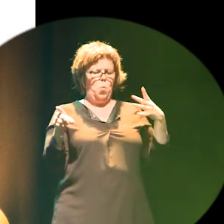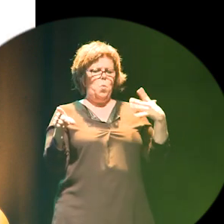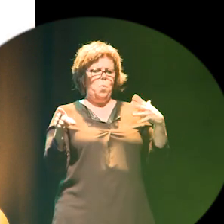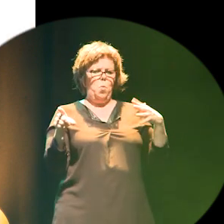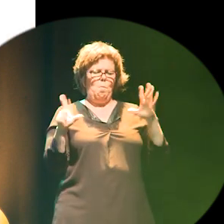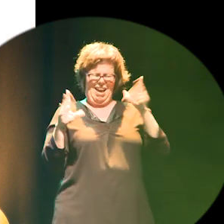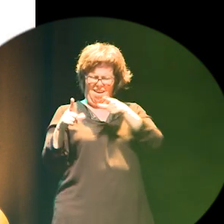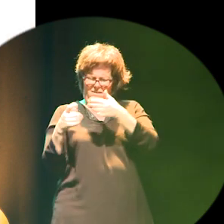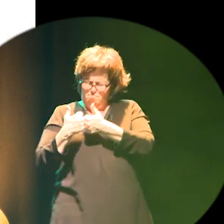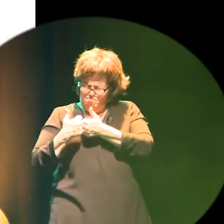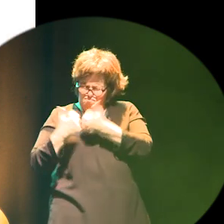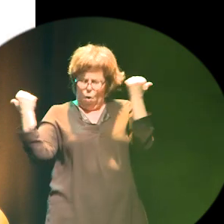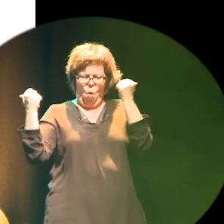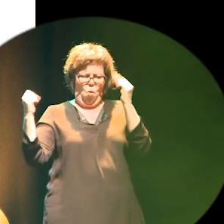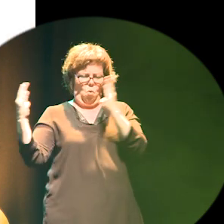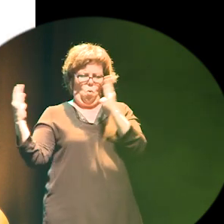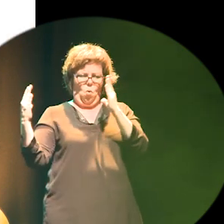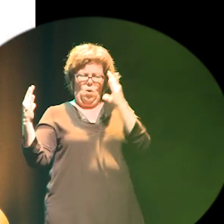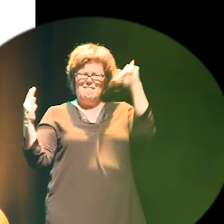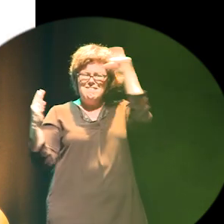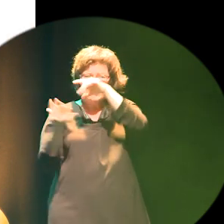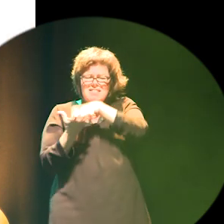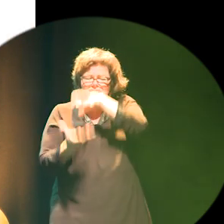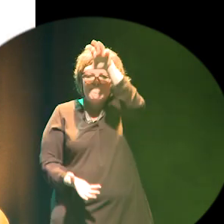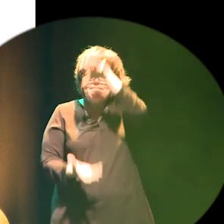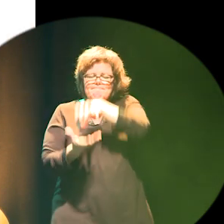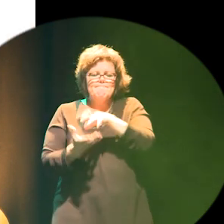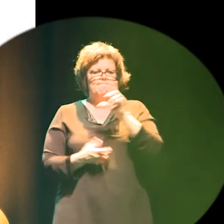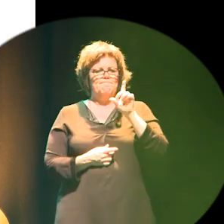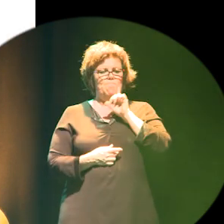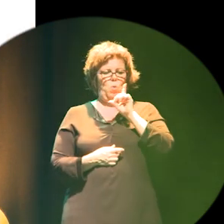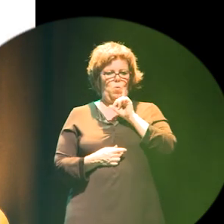viennent ces incertitudes? Eh bien, je vais essayer de vous expliquer tout ça.